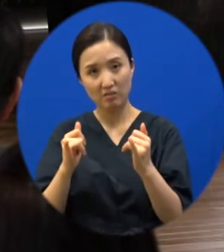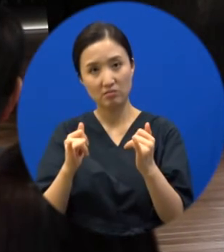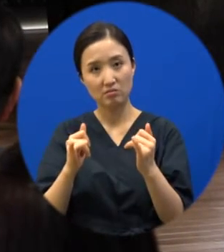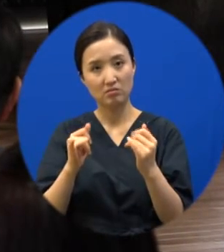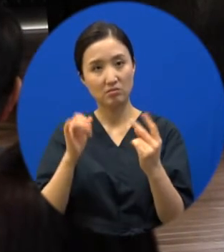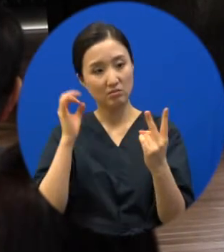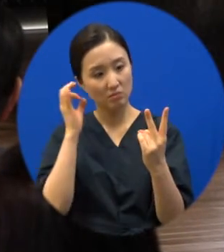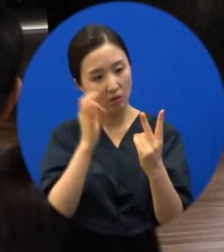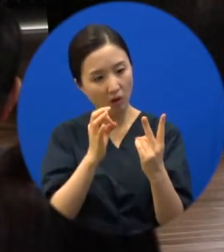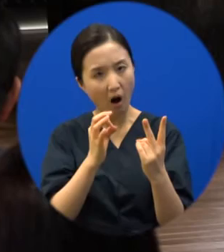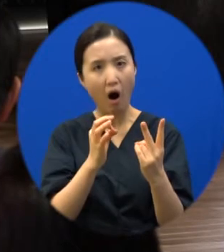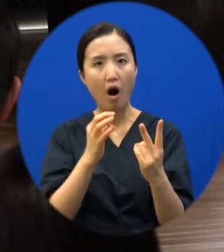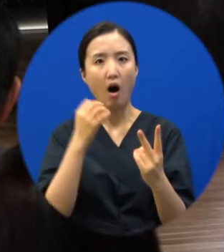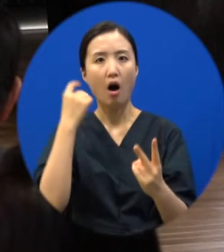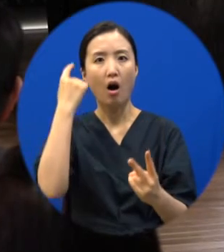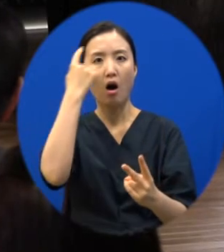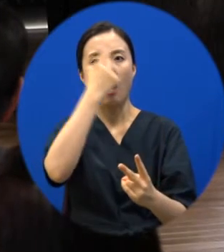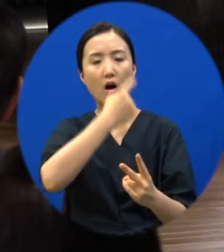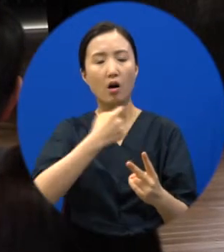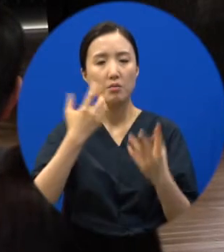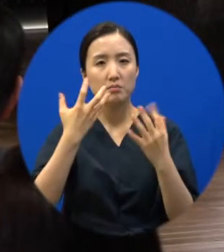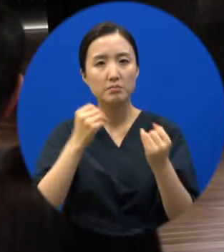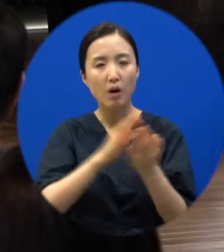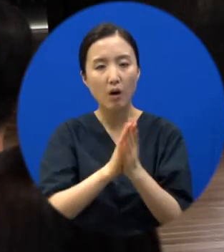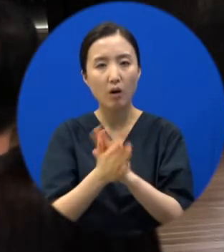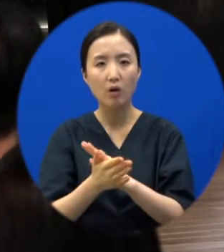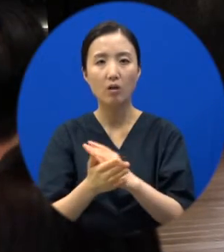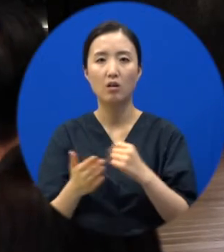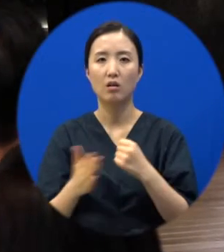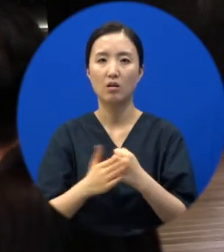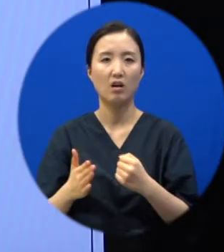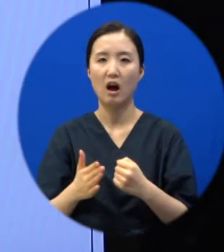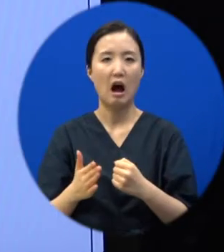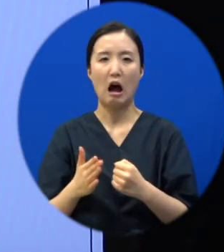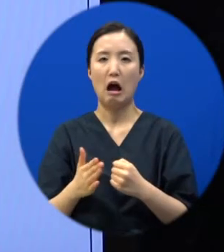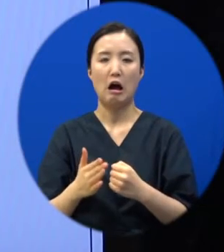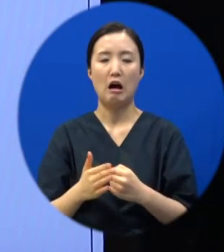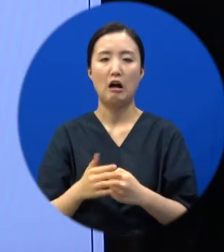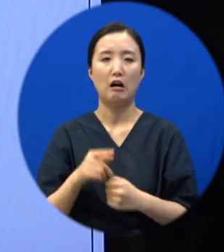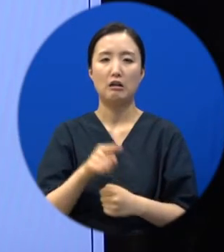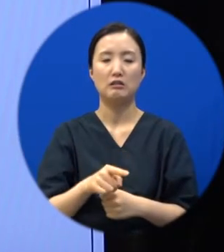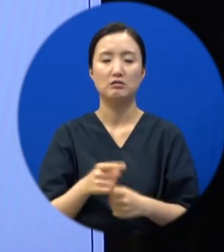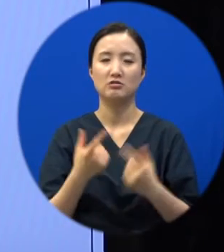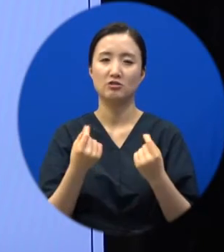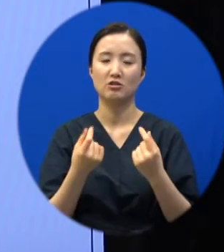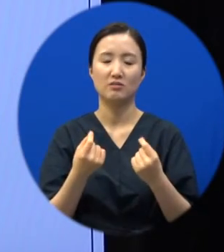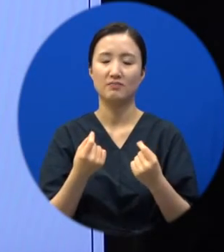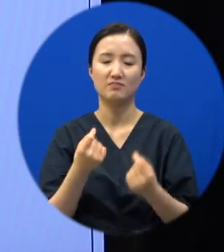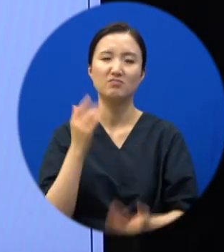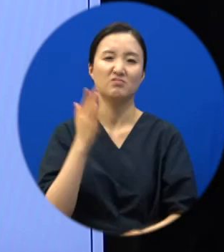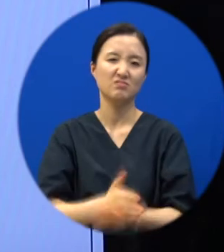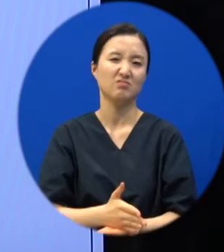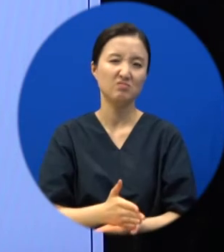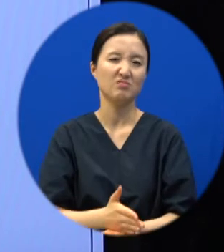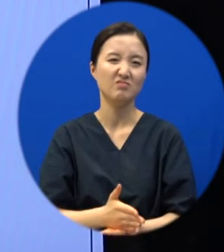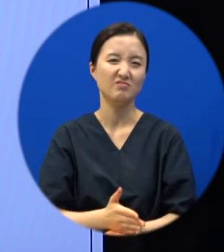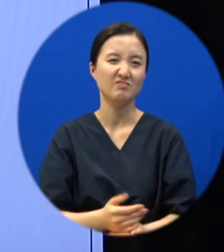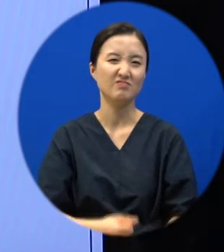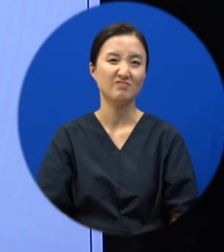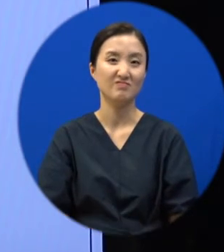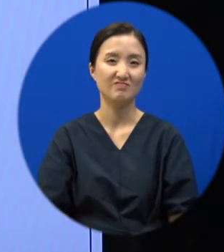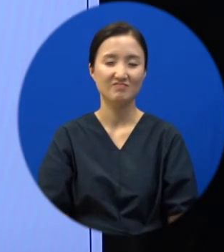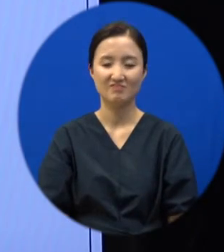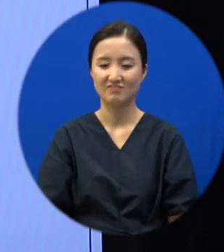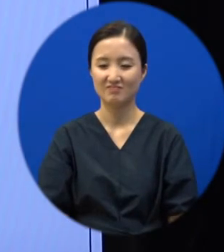아, 이런 실험을 하면 안 되겠구나 라는 생각을 했다고 합니다. 지금의 나는 과거에 내가 선택한